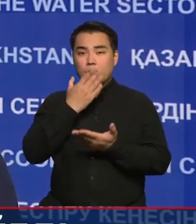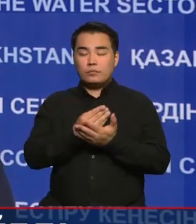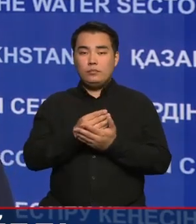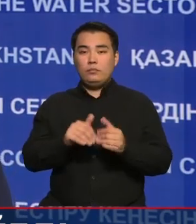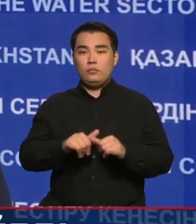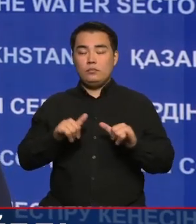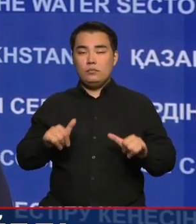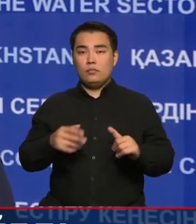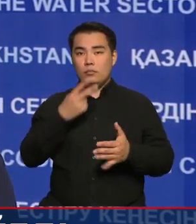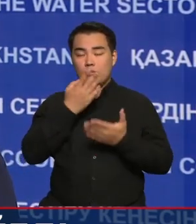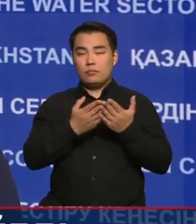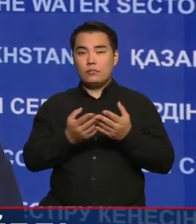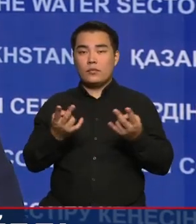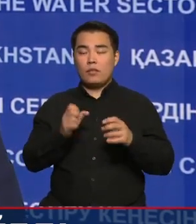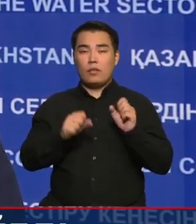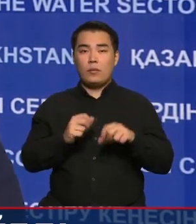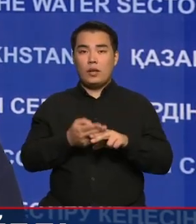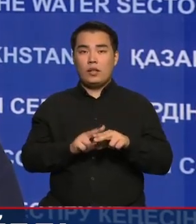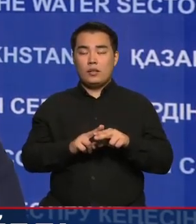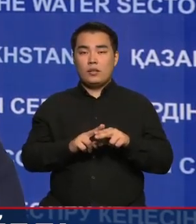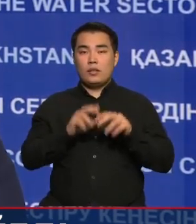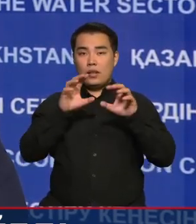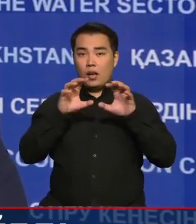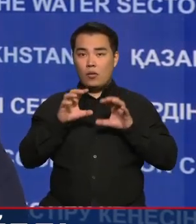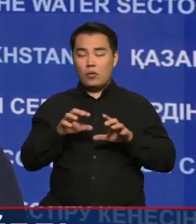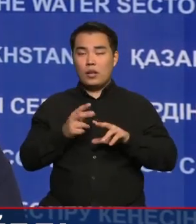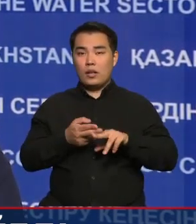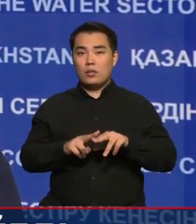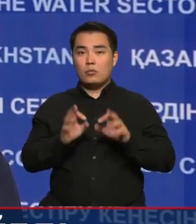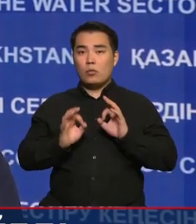өзінің қарқынды дамуын тағы да көрсету керек. Бүгінгі су кодексі де соған бағытталған.